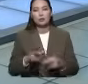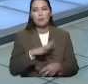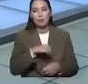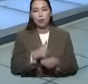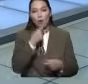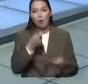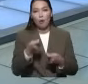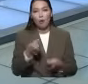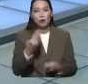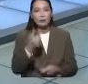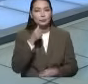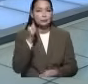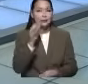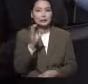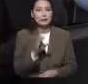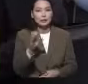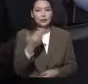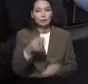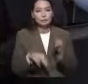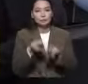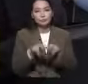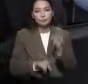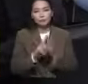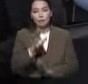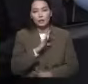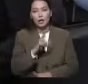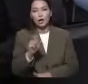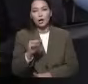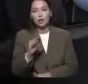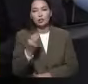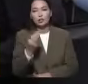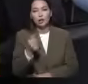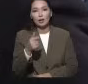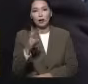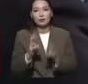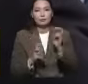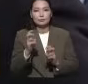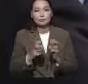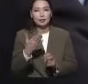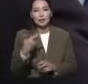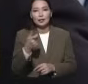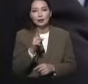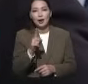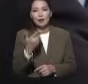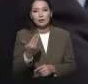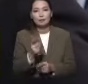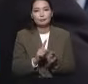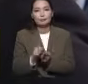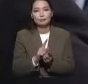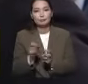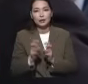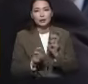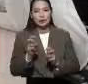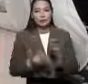бері құрылыс қарқын алды. Қашаған кенішінен шығатын ілеспе газды кәдеге жаратуға арналған аталған зауыт құрылысымен